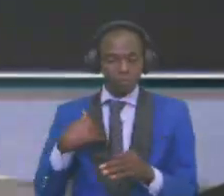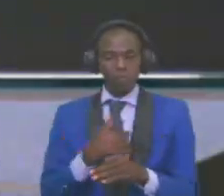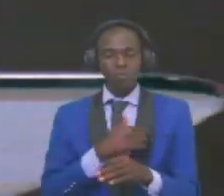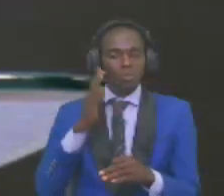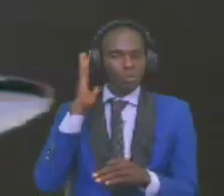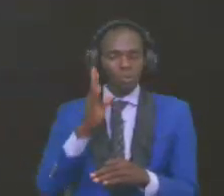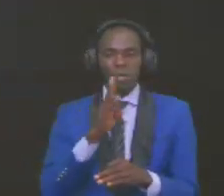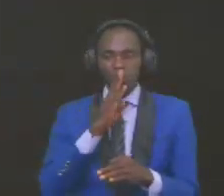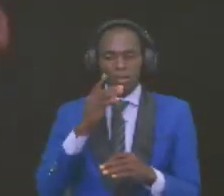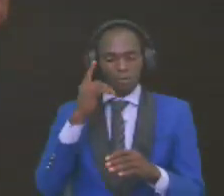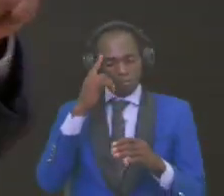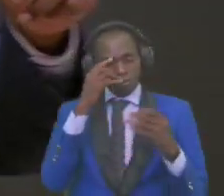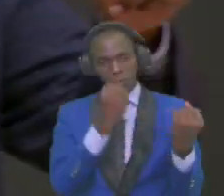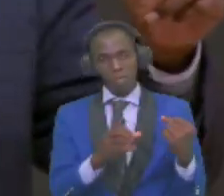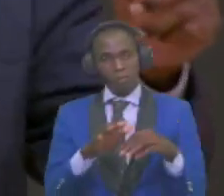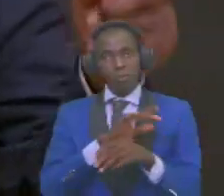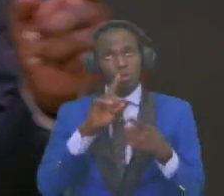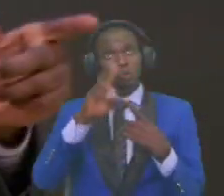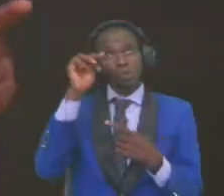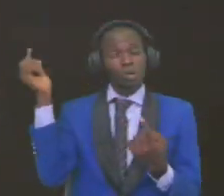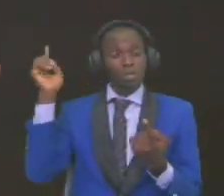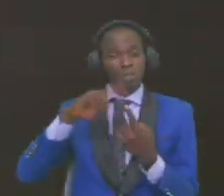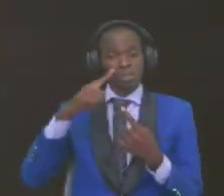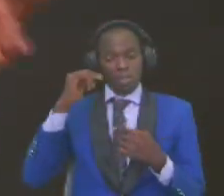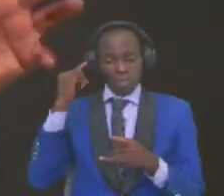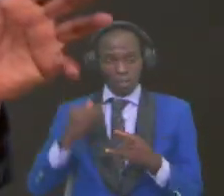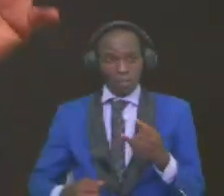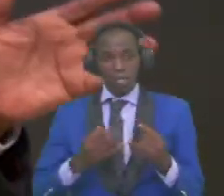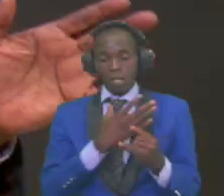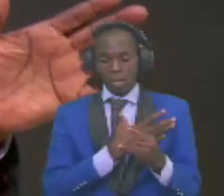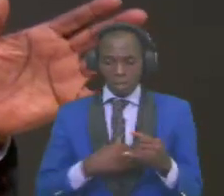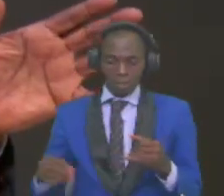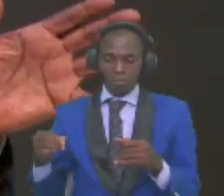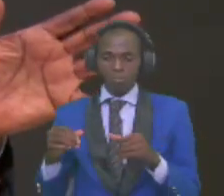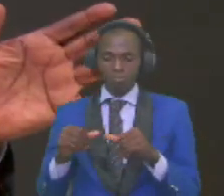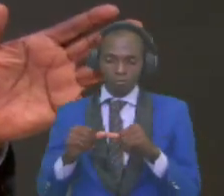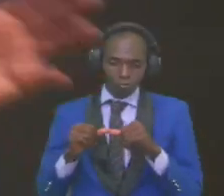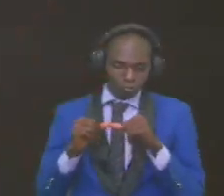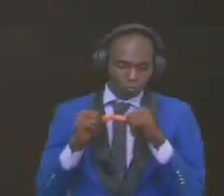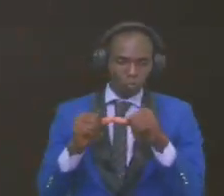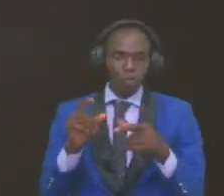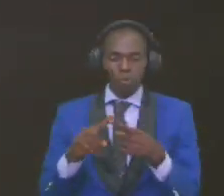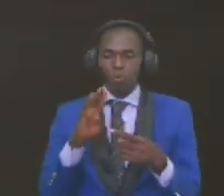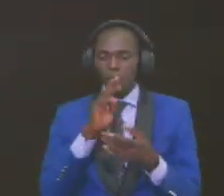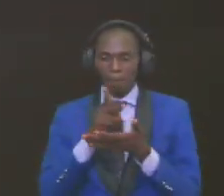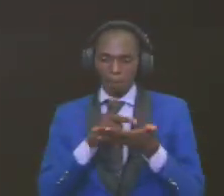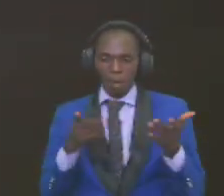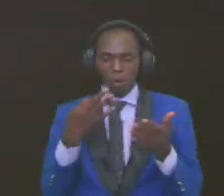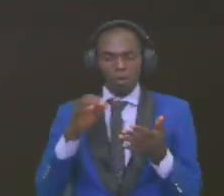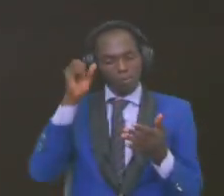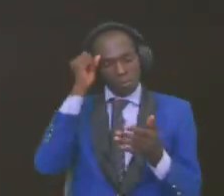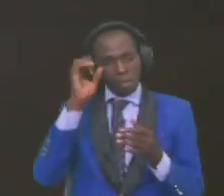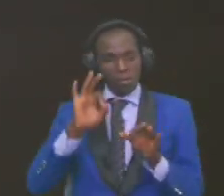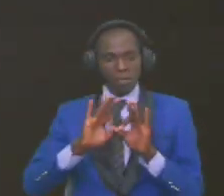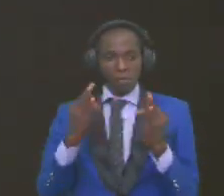arrange lui donnerait fille elle jusqu'à la fin est resté dans sa